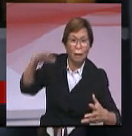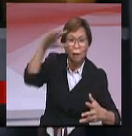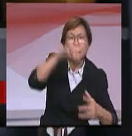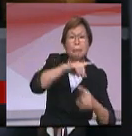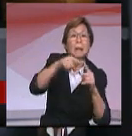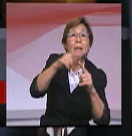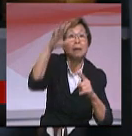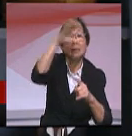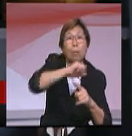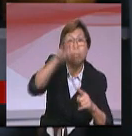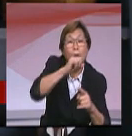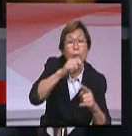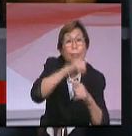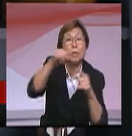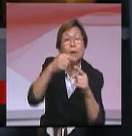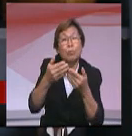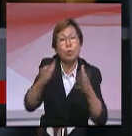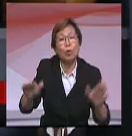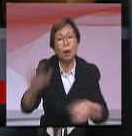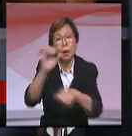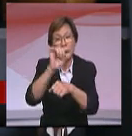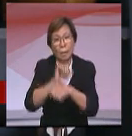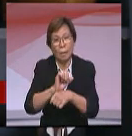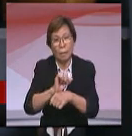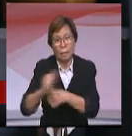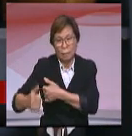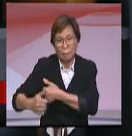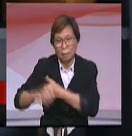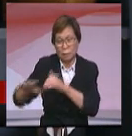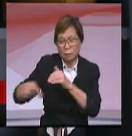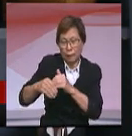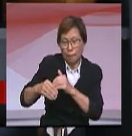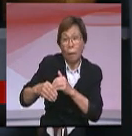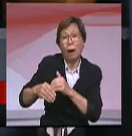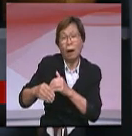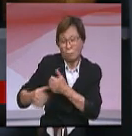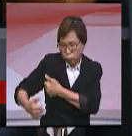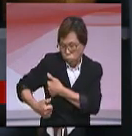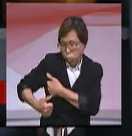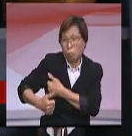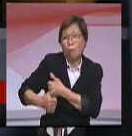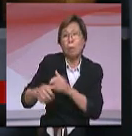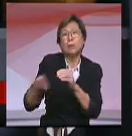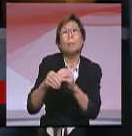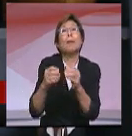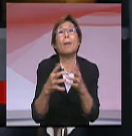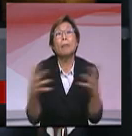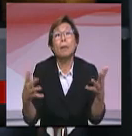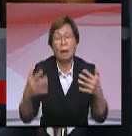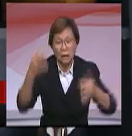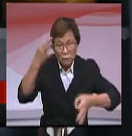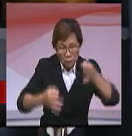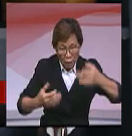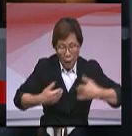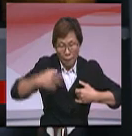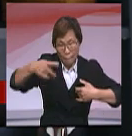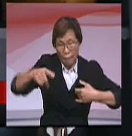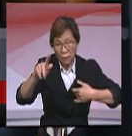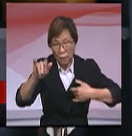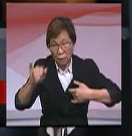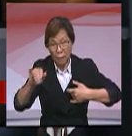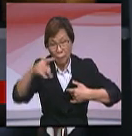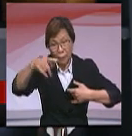dibuka? Tambahan petugas ATM ke sana nanti berapa ramai? Sekiranya ada parti dalam tahanan yang